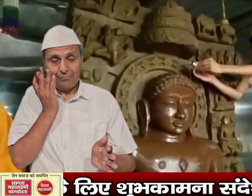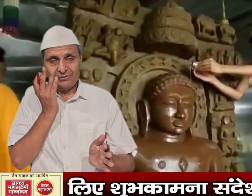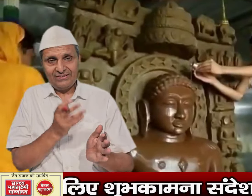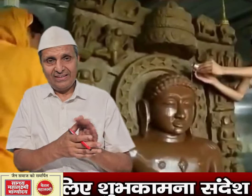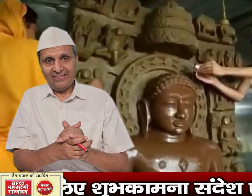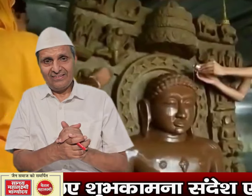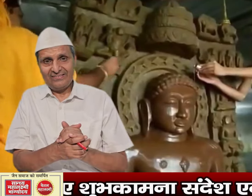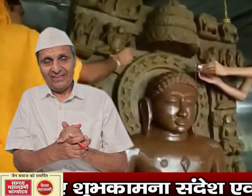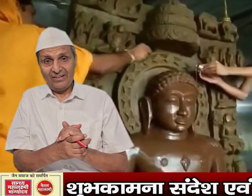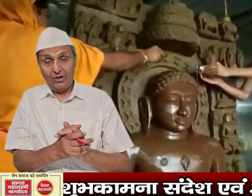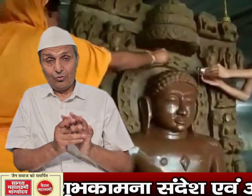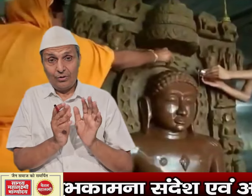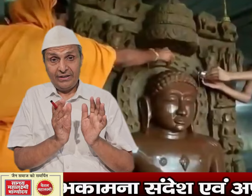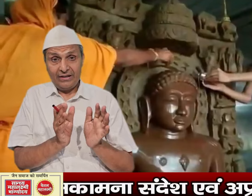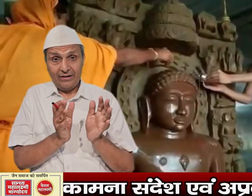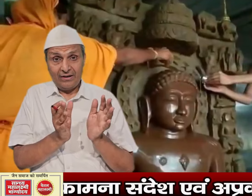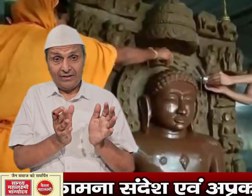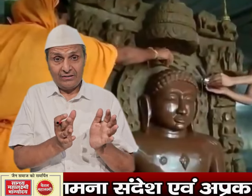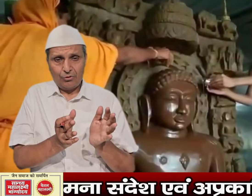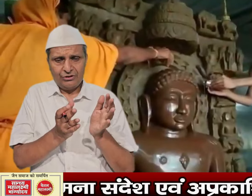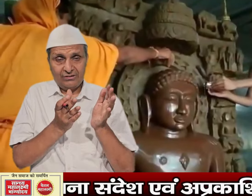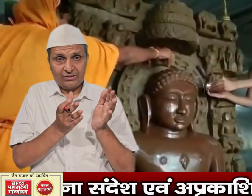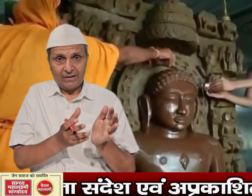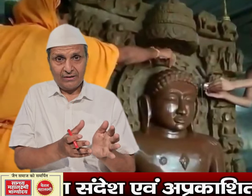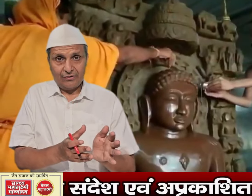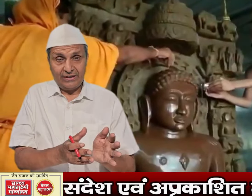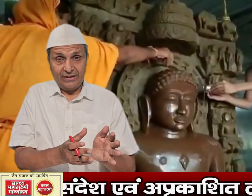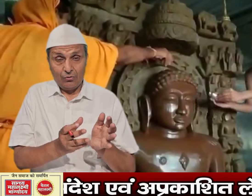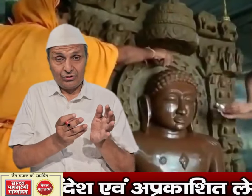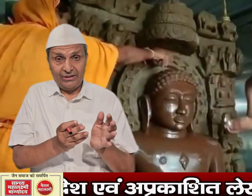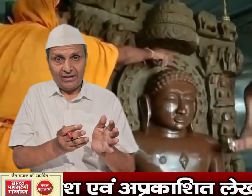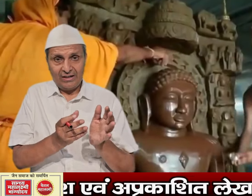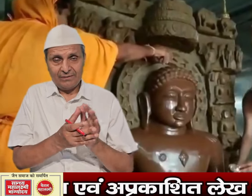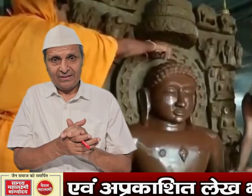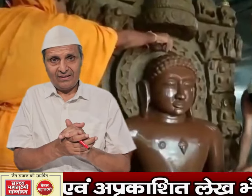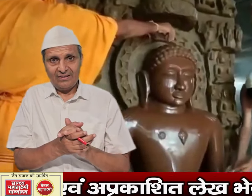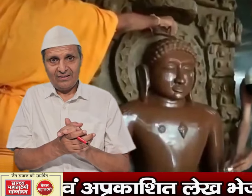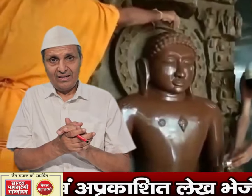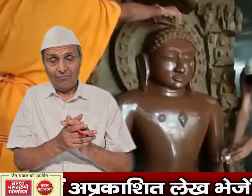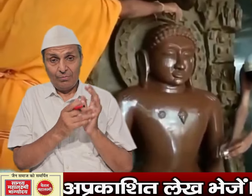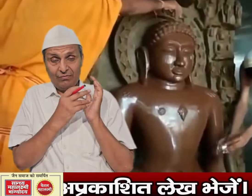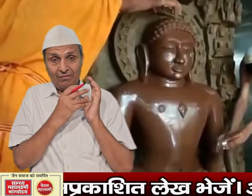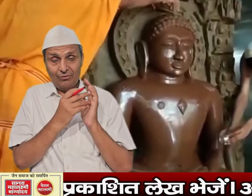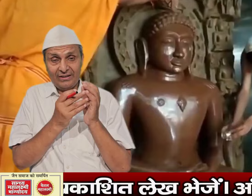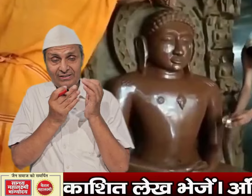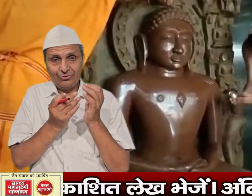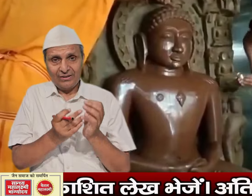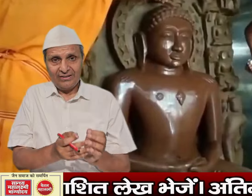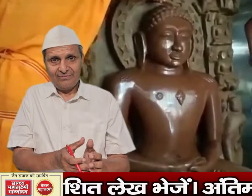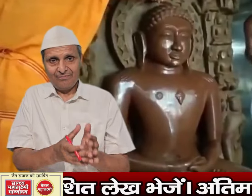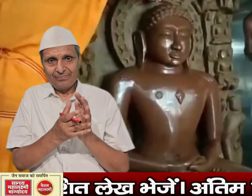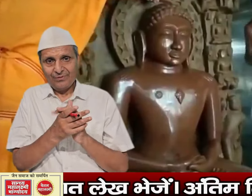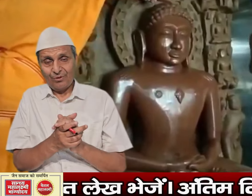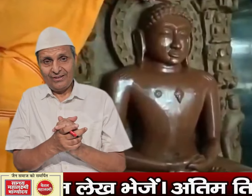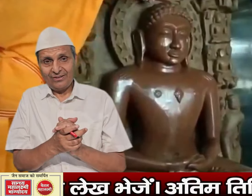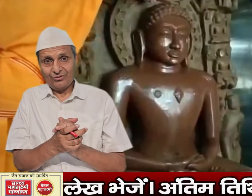कभी जाना आपको दिख जाएंगी इस तरह की तो उन्होंने देखा कि करार के अंदर बहुत नीचे 10 12 गेट नीचे कुछ दिख रहा है पत्थर का वो अपने फावड़े को लेकर नीचे उतर